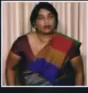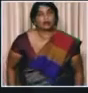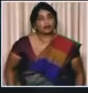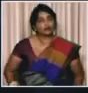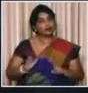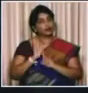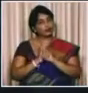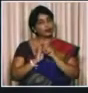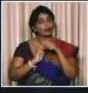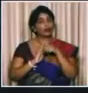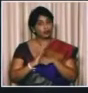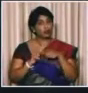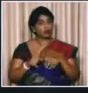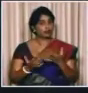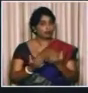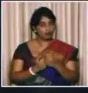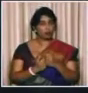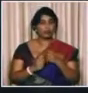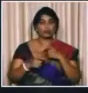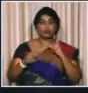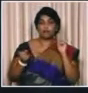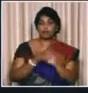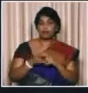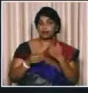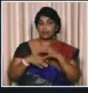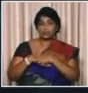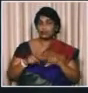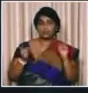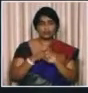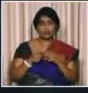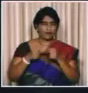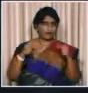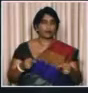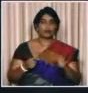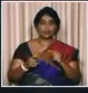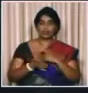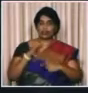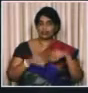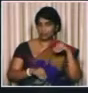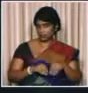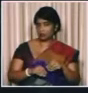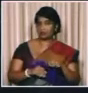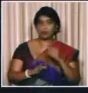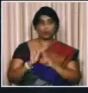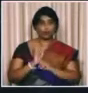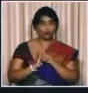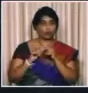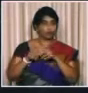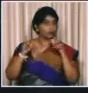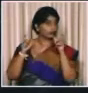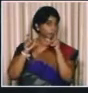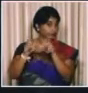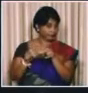උතුරේ දකුණෙත් අද අවශ්‍ය වී තිබෙන්නේ ජාතිවාදයට එරෙහි දේශපාලනය. එහෙම නැතුව උතුරේ පක්ෂ තහනම්